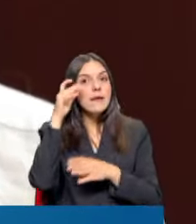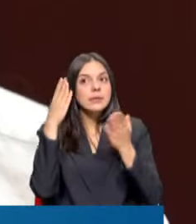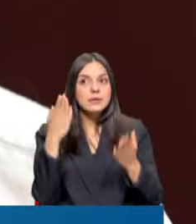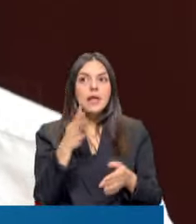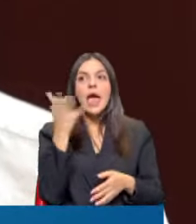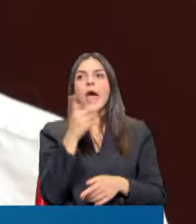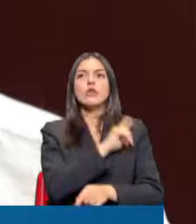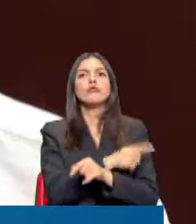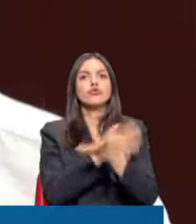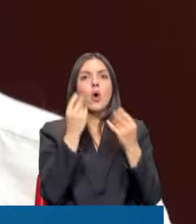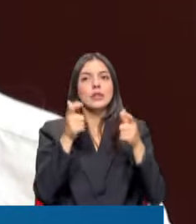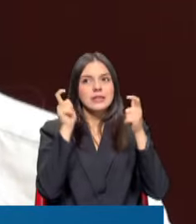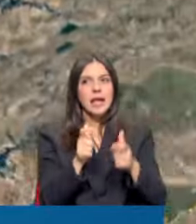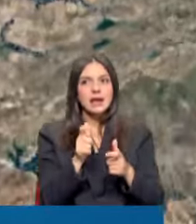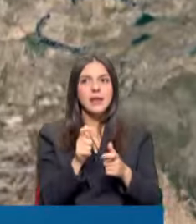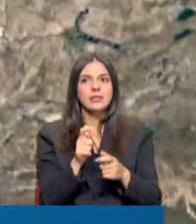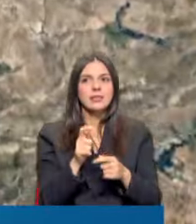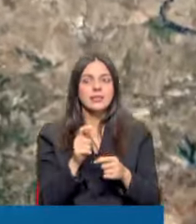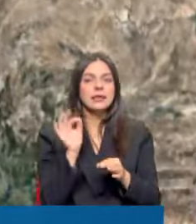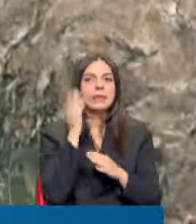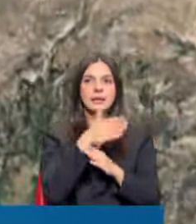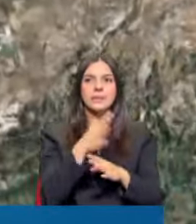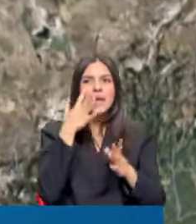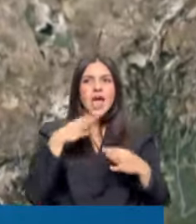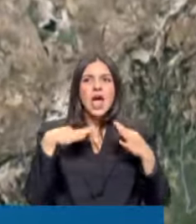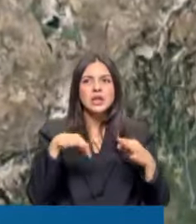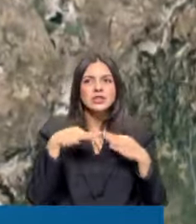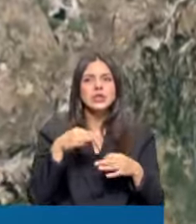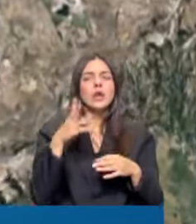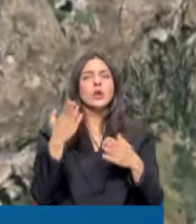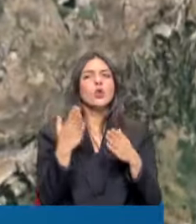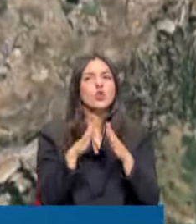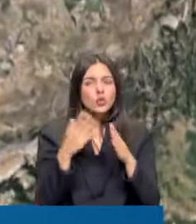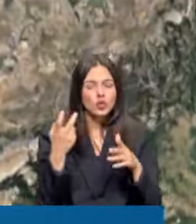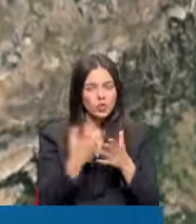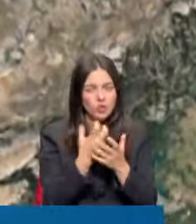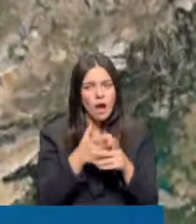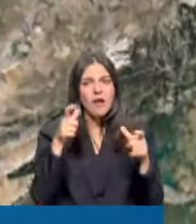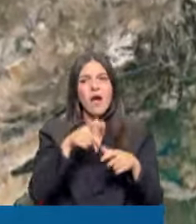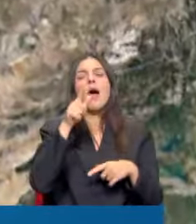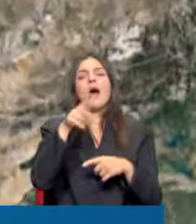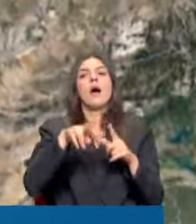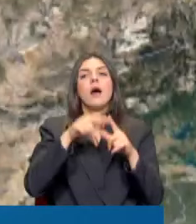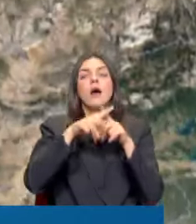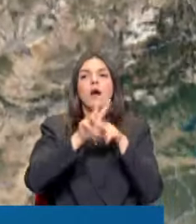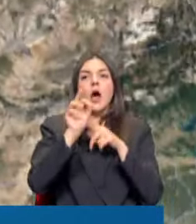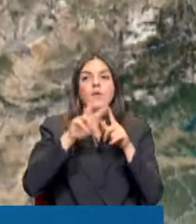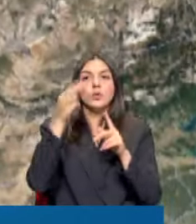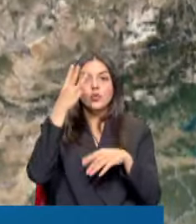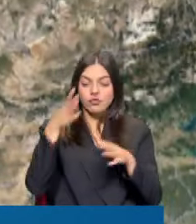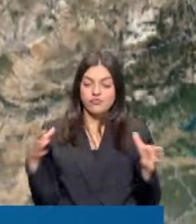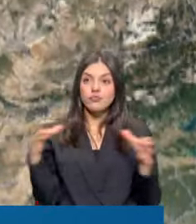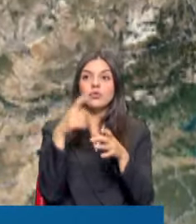En güçlü oldukları yerden tarif ettik. Eskişehir, Kütahya, Afyon hattını saran Yunan askerine üç koldan baskın yapacak